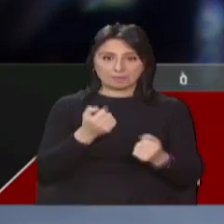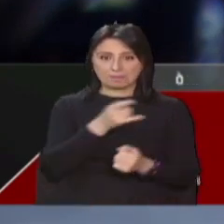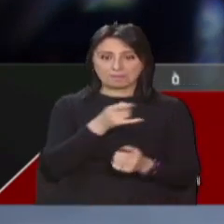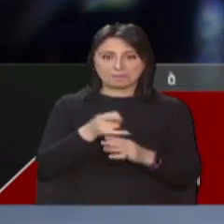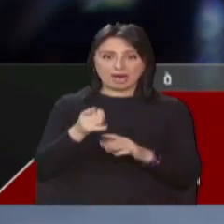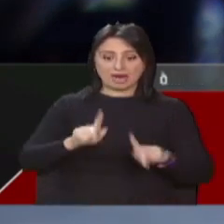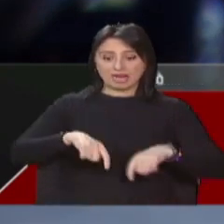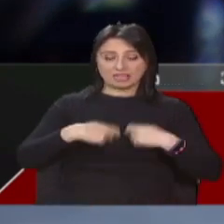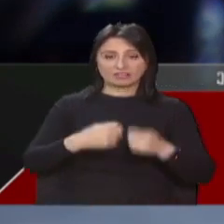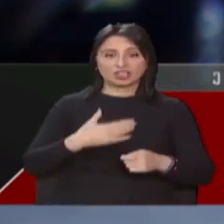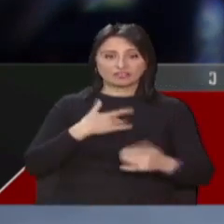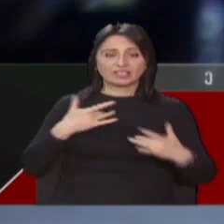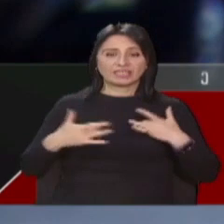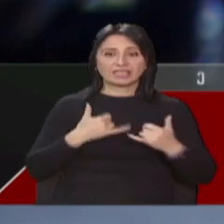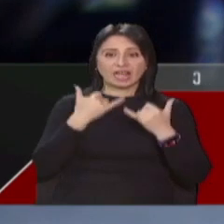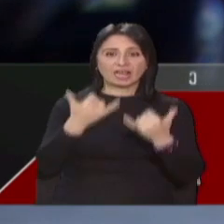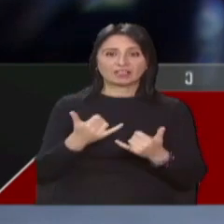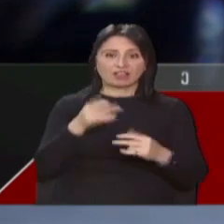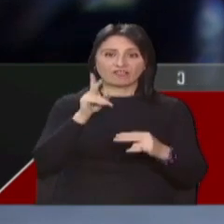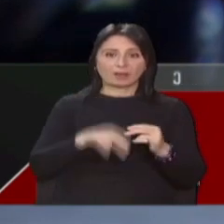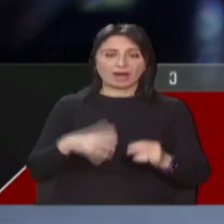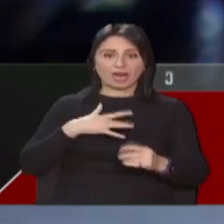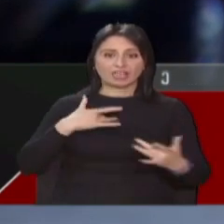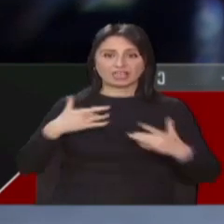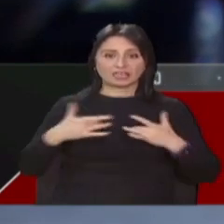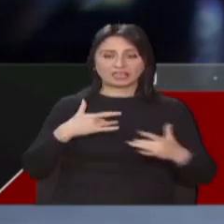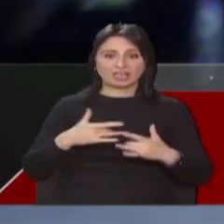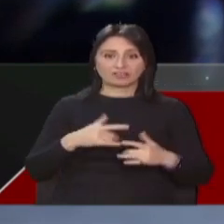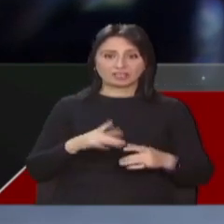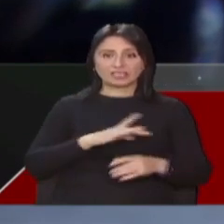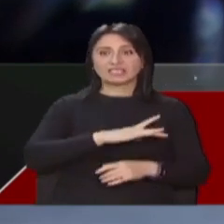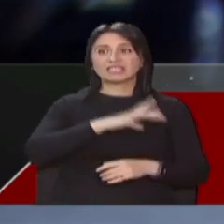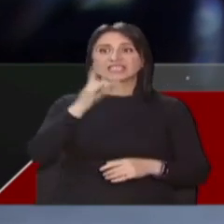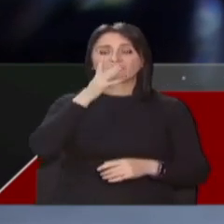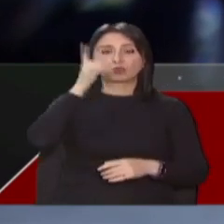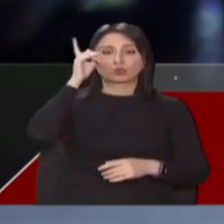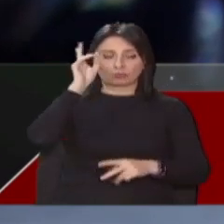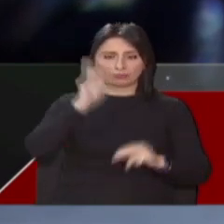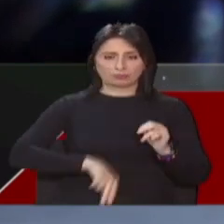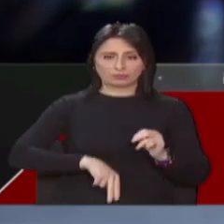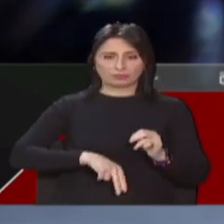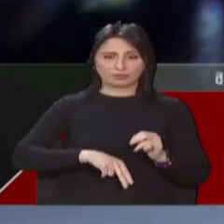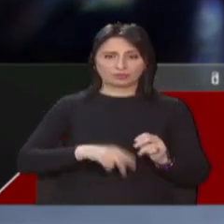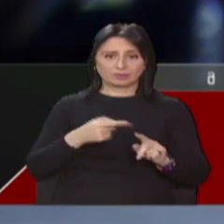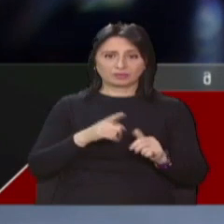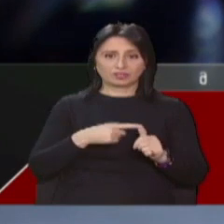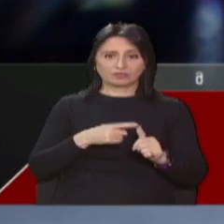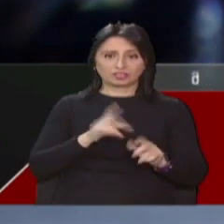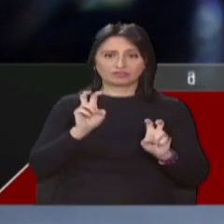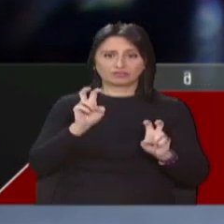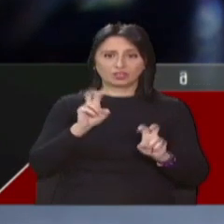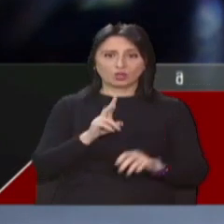ავტომანქანების გადაცემით ჩვენი თეატრებისთვის ვამთავრებთ ქართულ თეატრებში საბჭოთა ხანას, რომელსაც სიმბოლურად